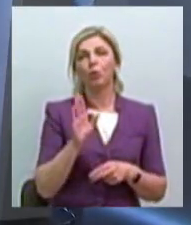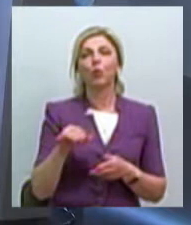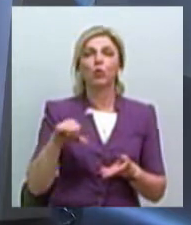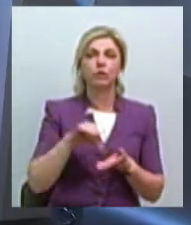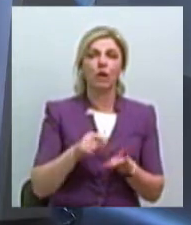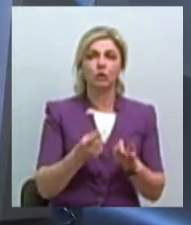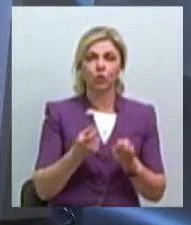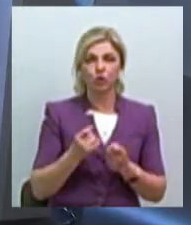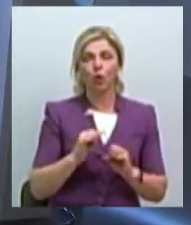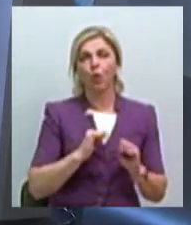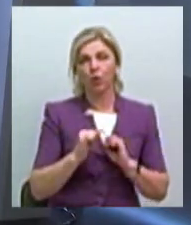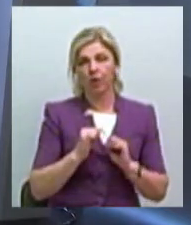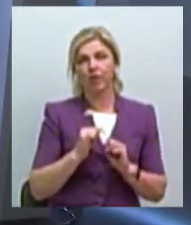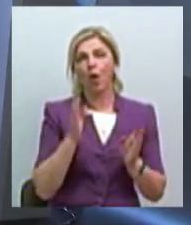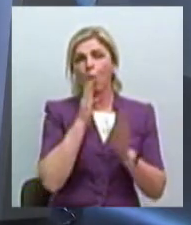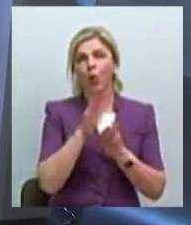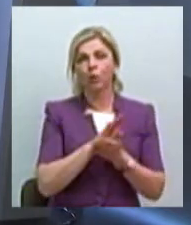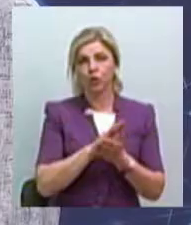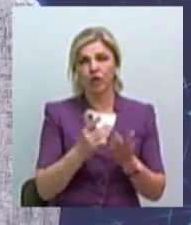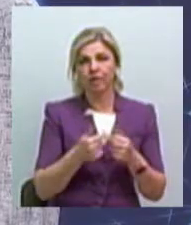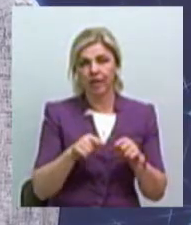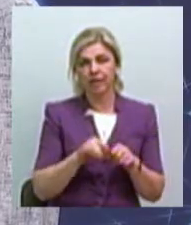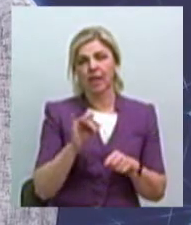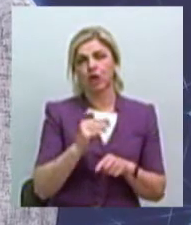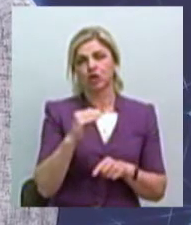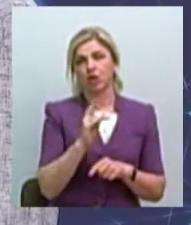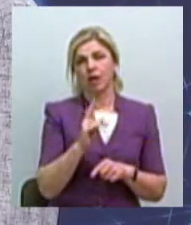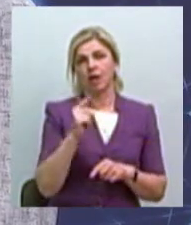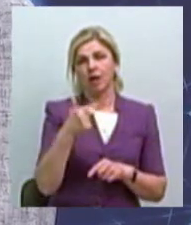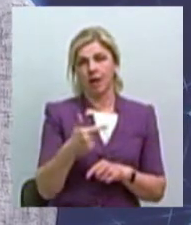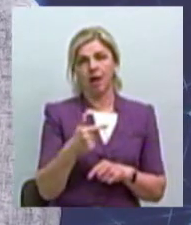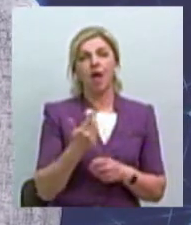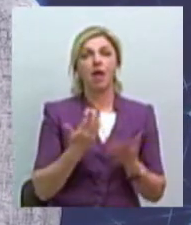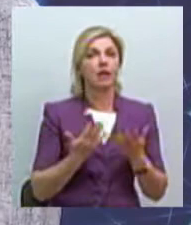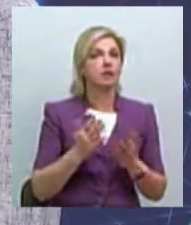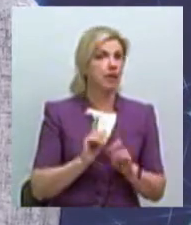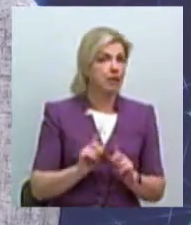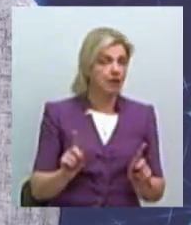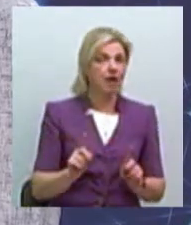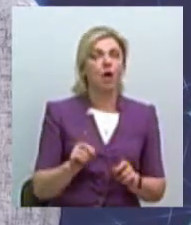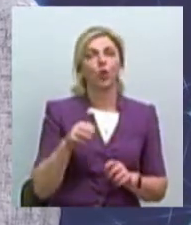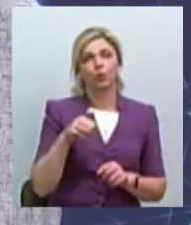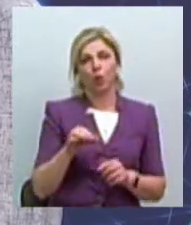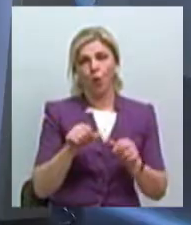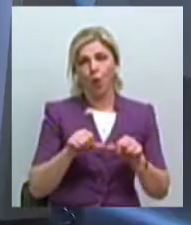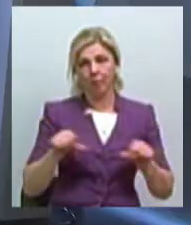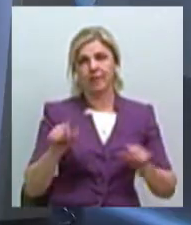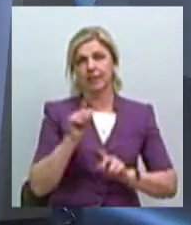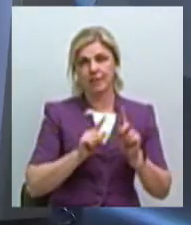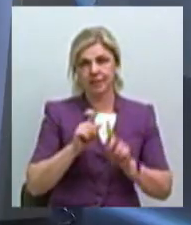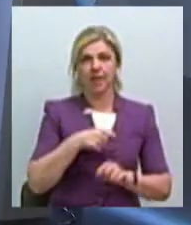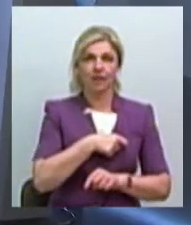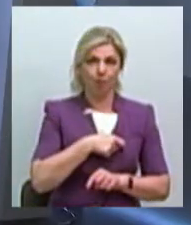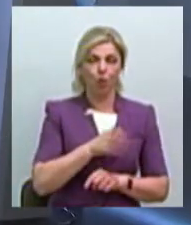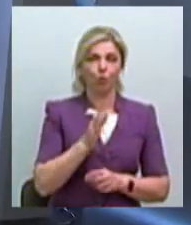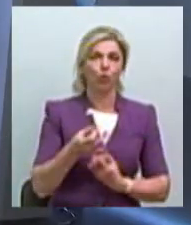керівники економічного відділу, і відділу, я так думаю, ЖКХ, якщо він у них такий є. Якщо ні, то будуть комісії засідати, депутати, і